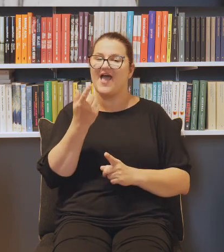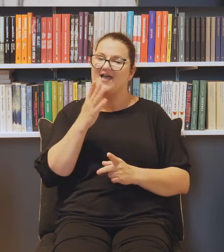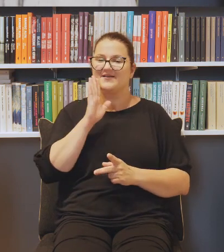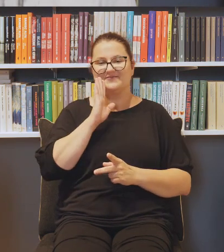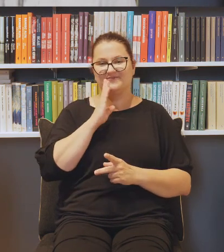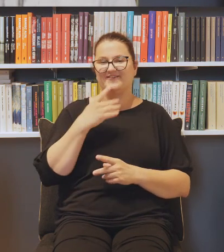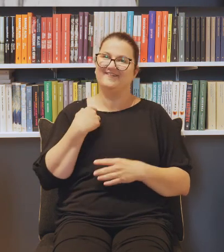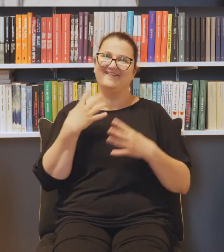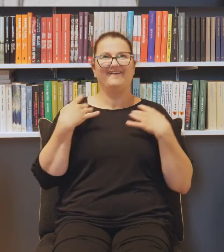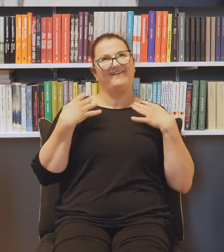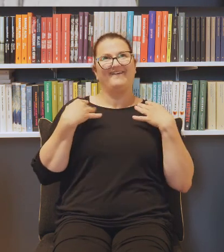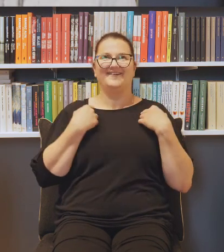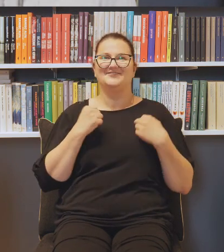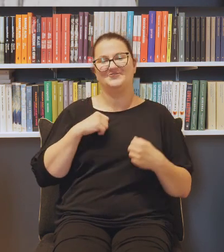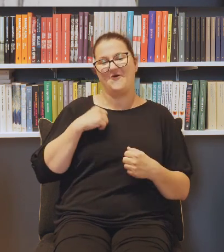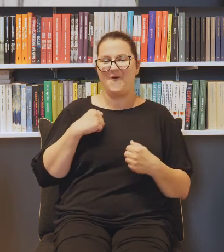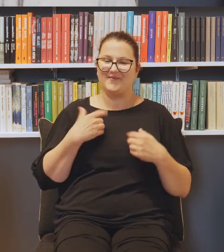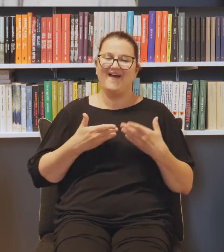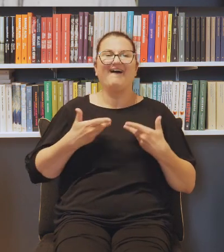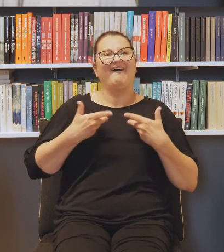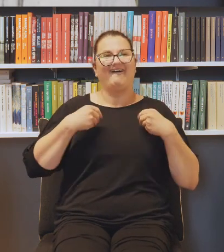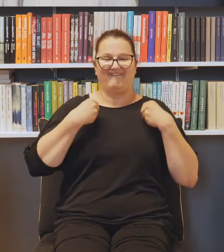taki samozachwyt się wprawia.